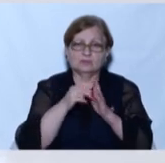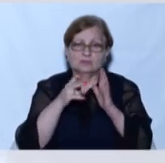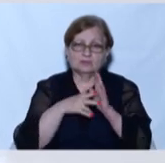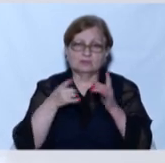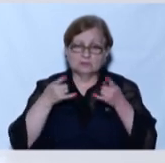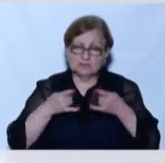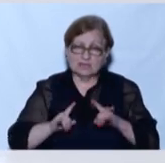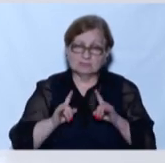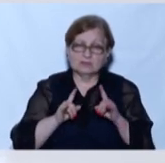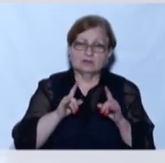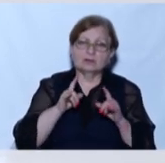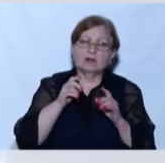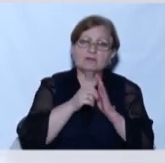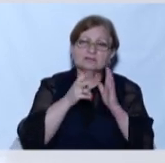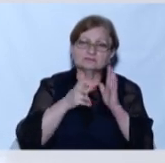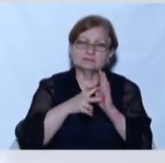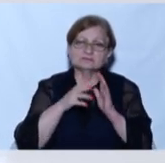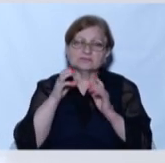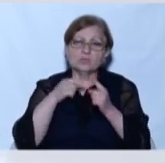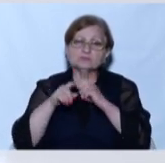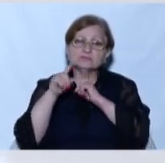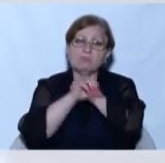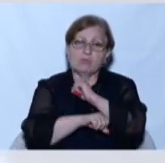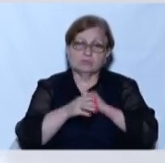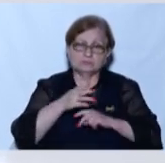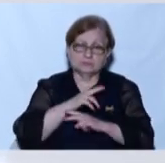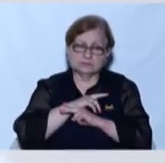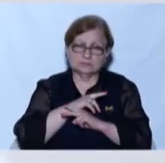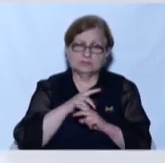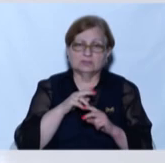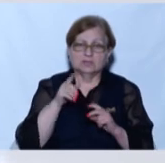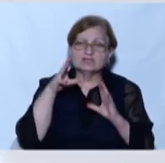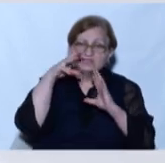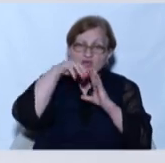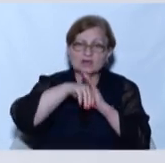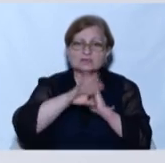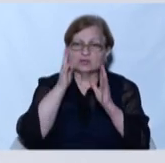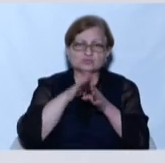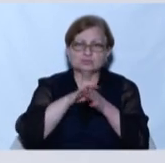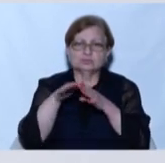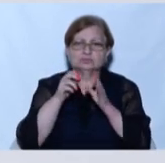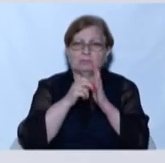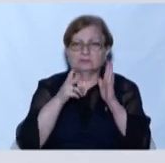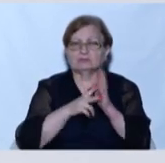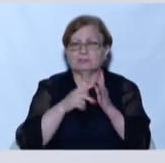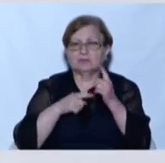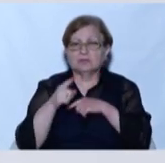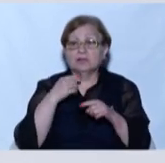საუკუნის დასაწყისში და გარდაიცვალა 18 საუკუნის ბოლოს. 18 საუკუნეში ჩაეტია მისი